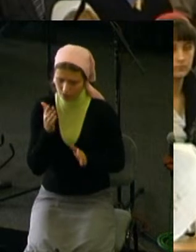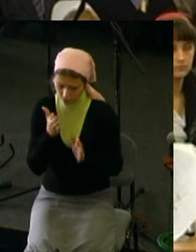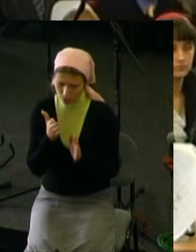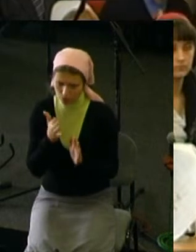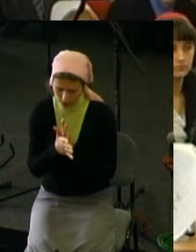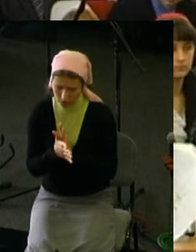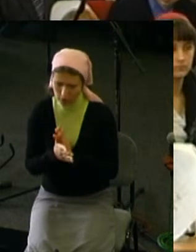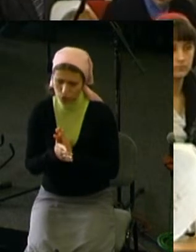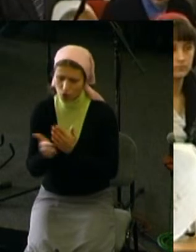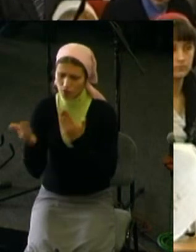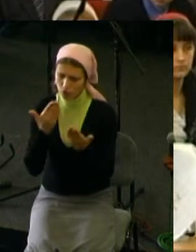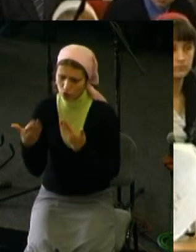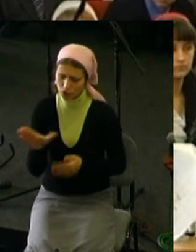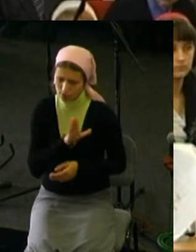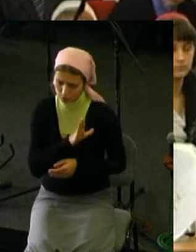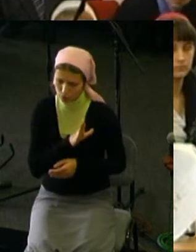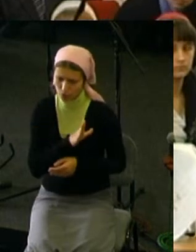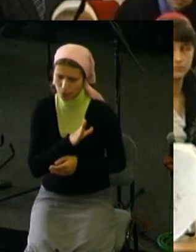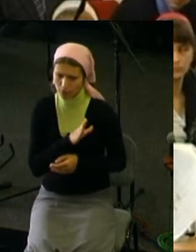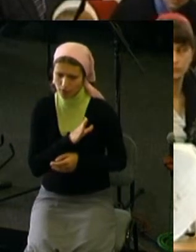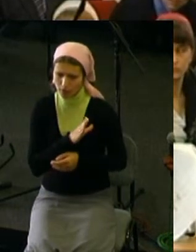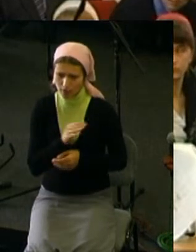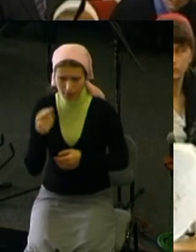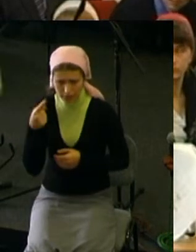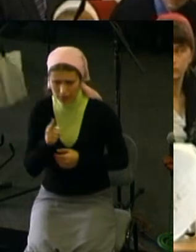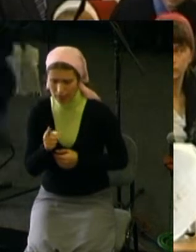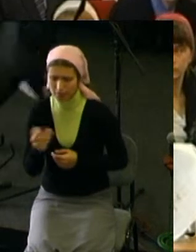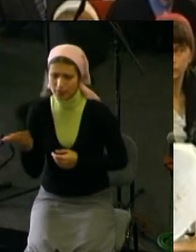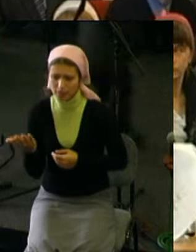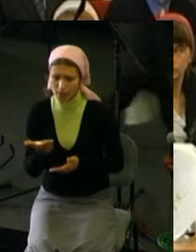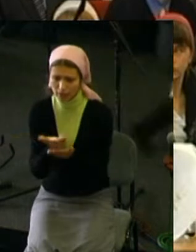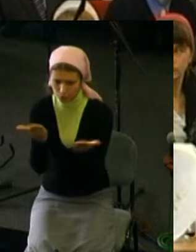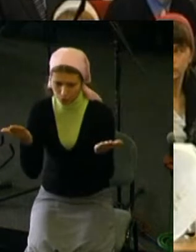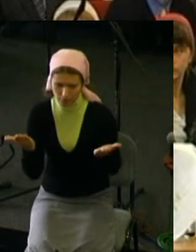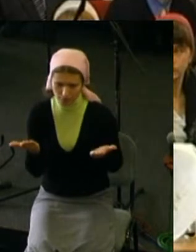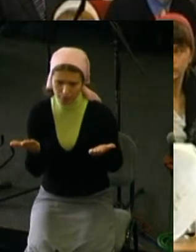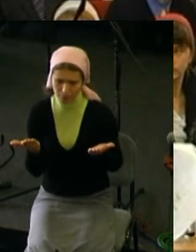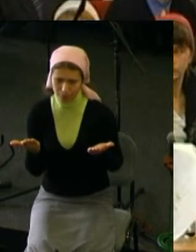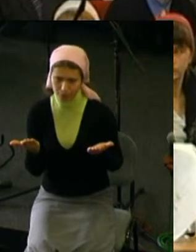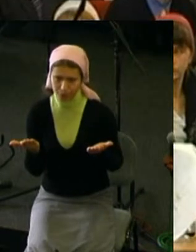Таке відношення було як ми